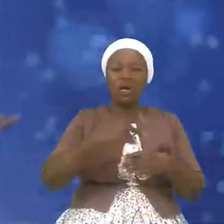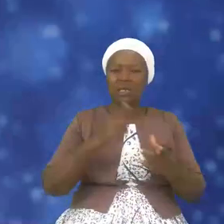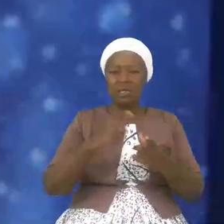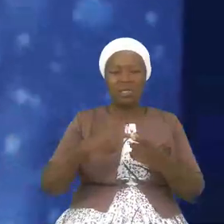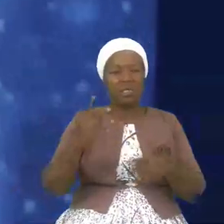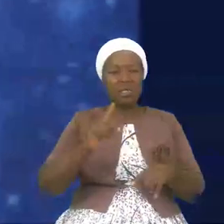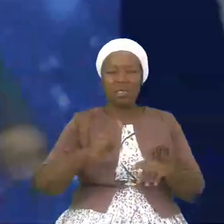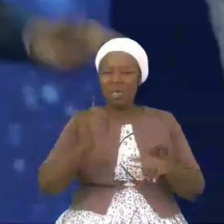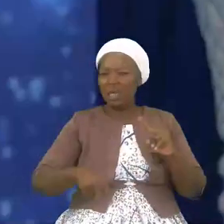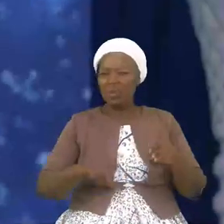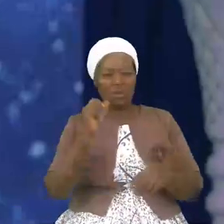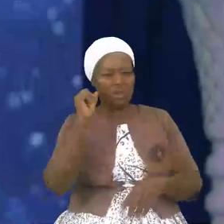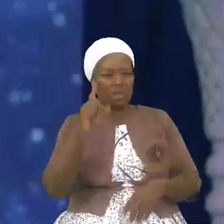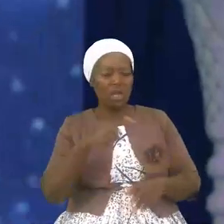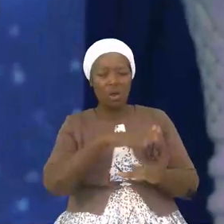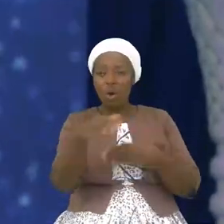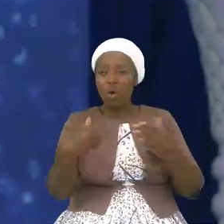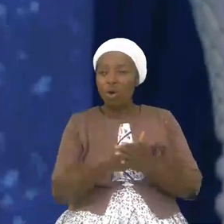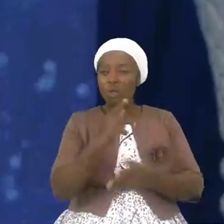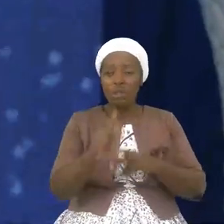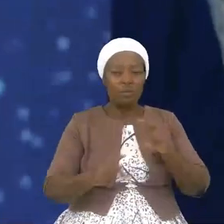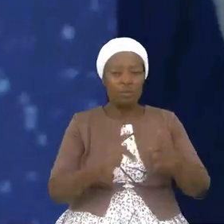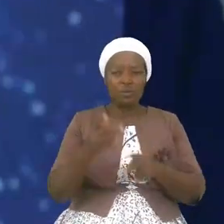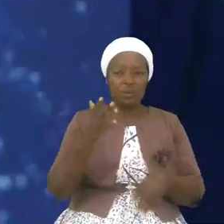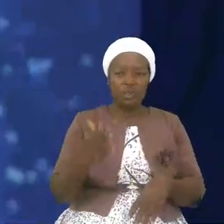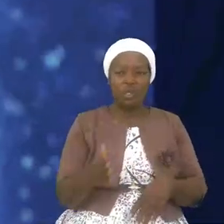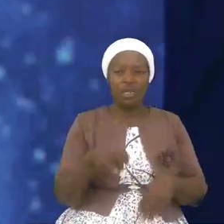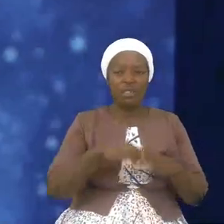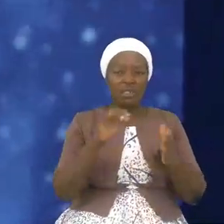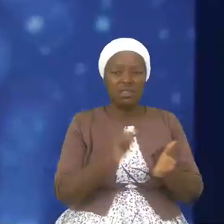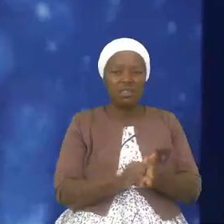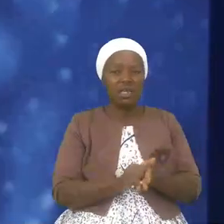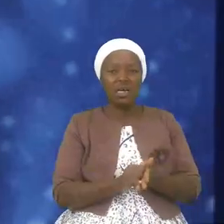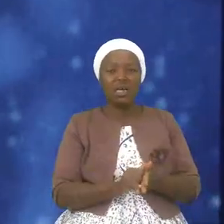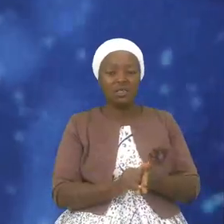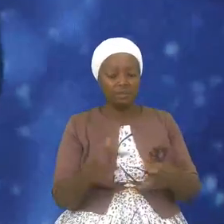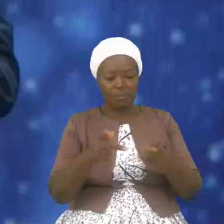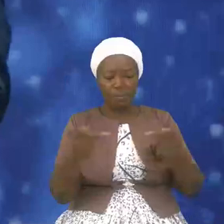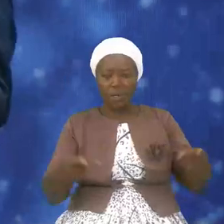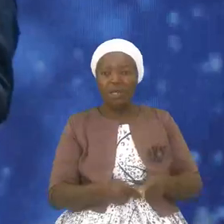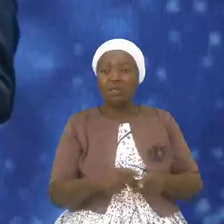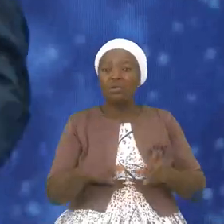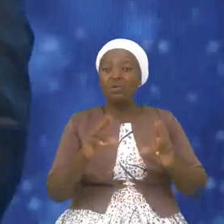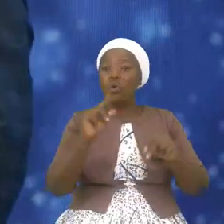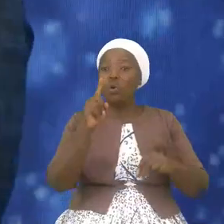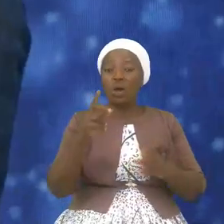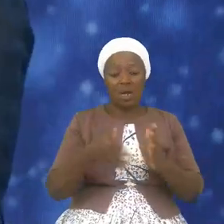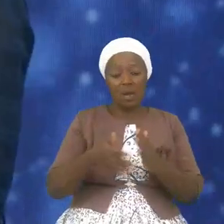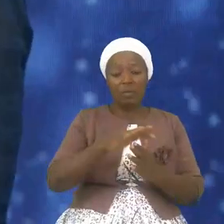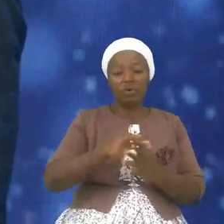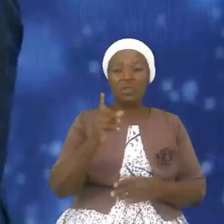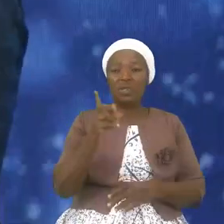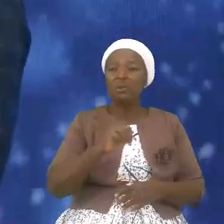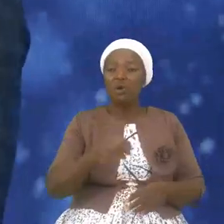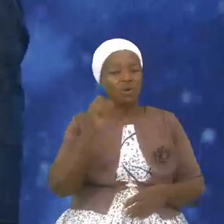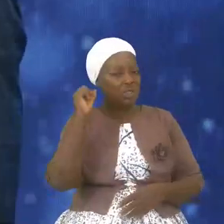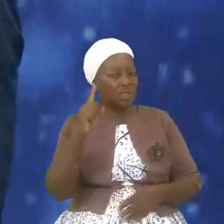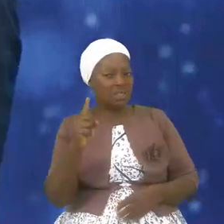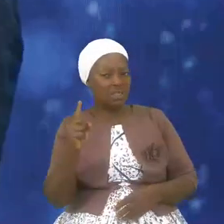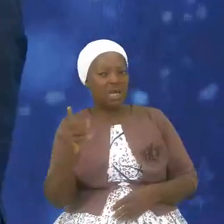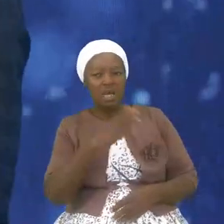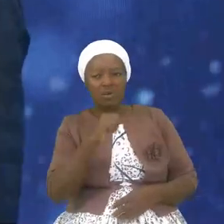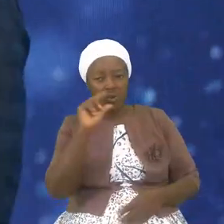il ne pouvait pas comprendre tout ce qui était là dans ce festin, dans cette salle. Aucun d'entre eux n'a compris.